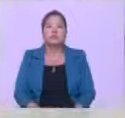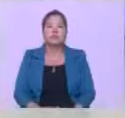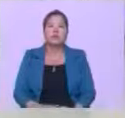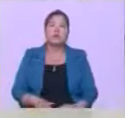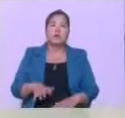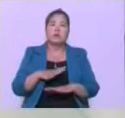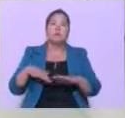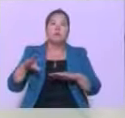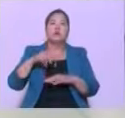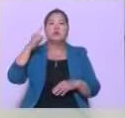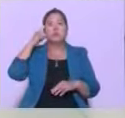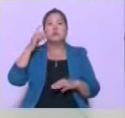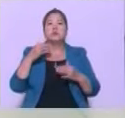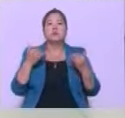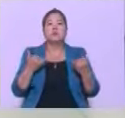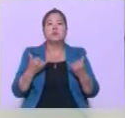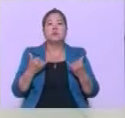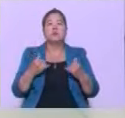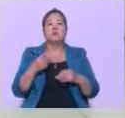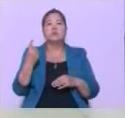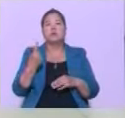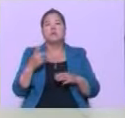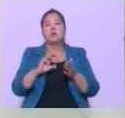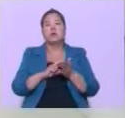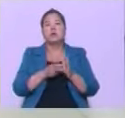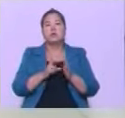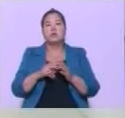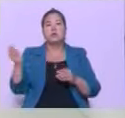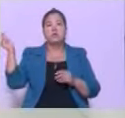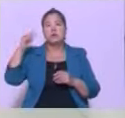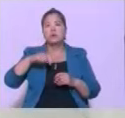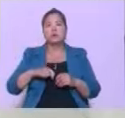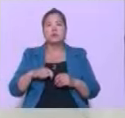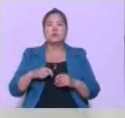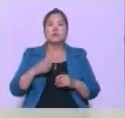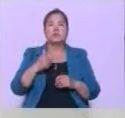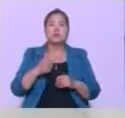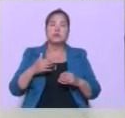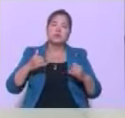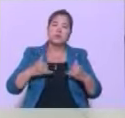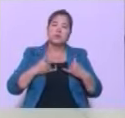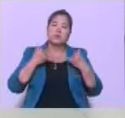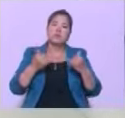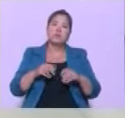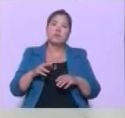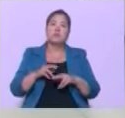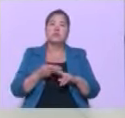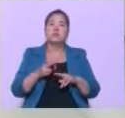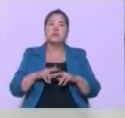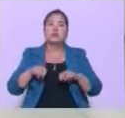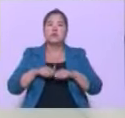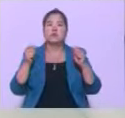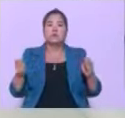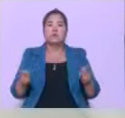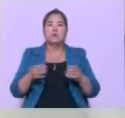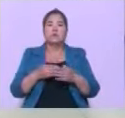Мы думаем, что сегодняшние первоклассники приходят с огромным желанием, потому что, открывая двери нашей школы